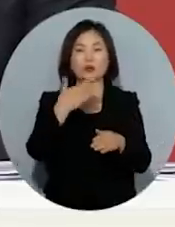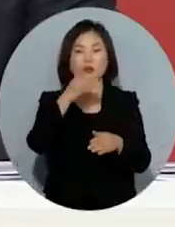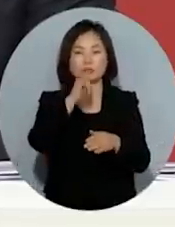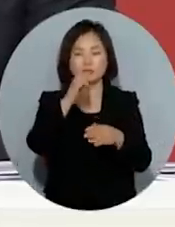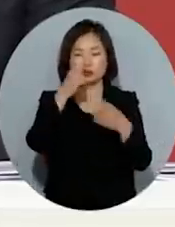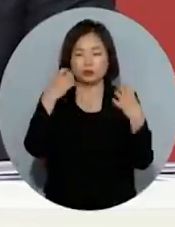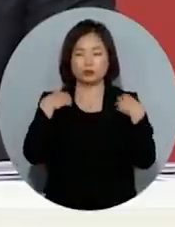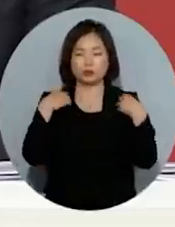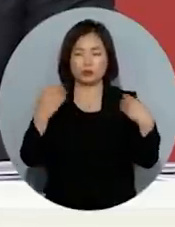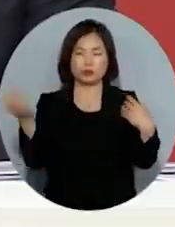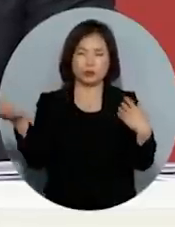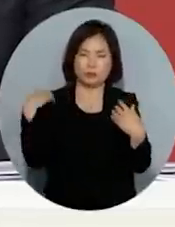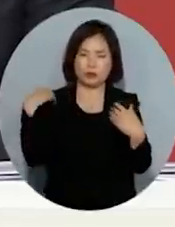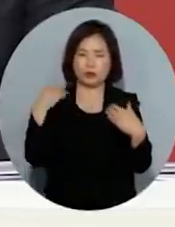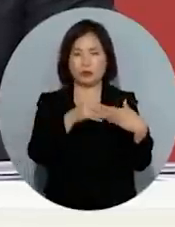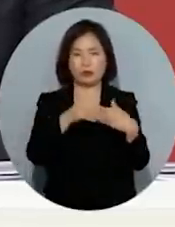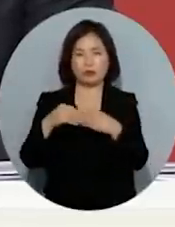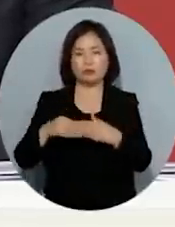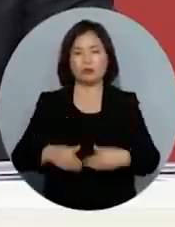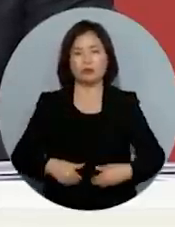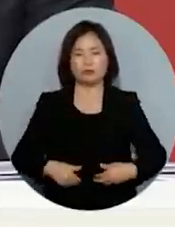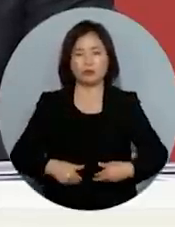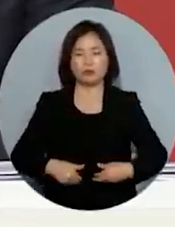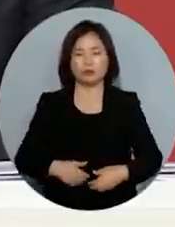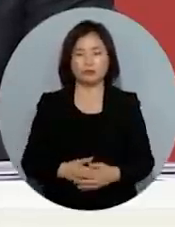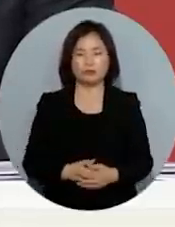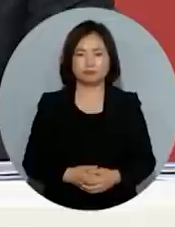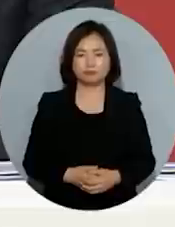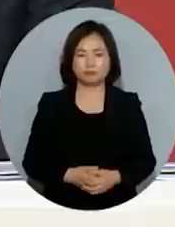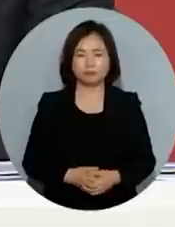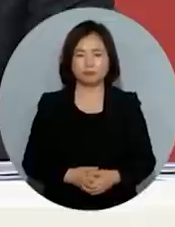정부 주도로 이루어져야 된다고 생각합니다. 네.